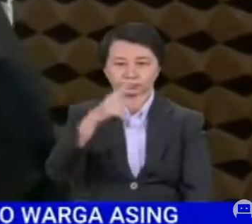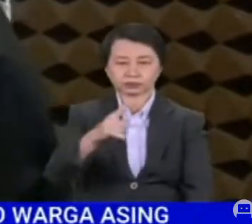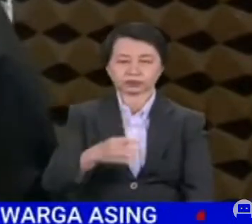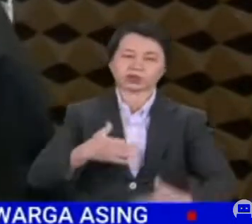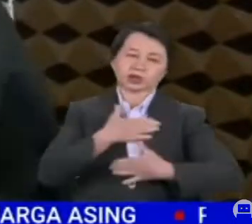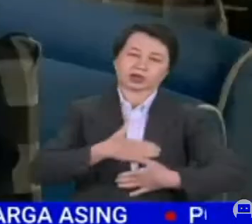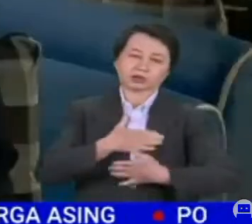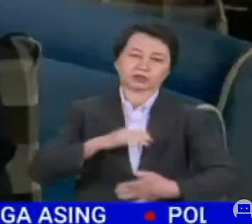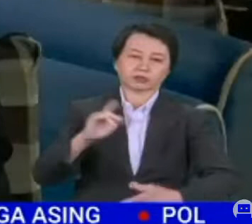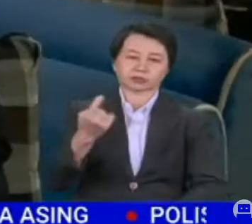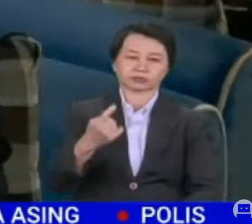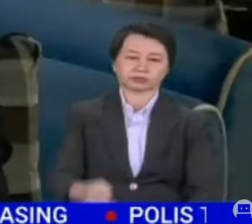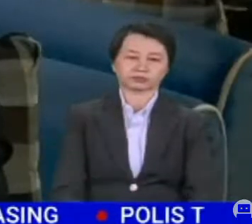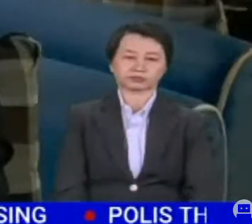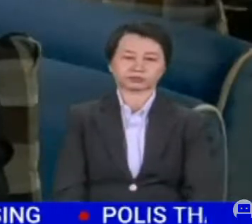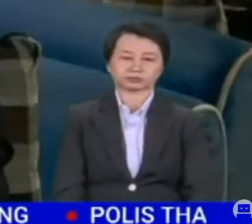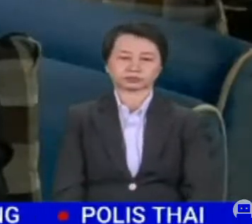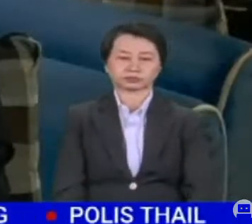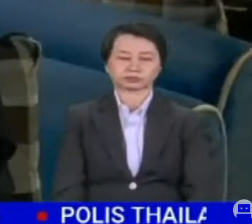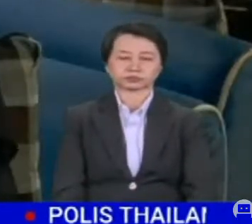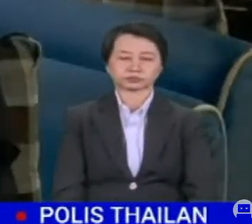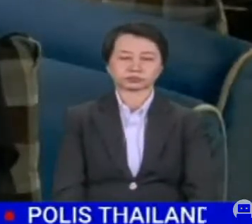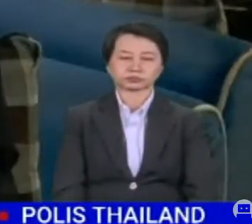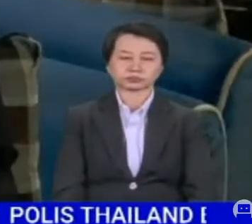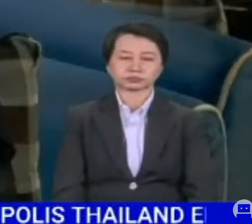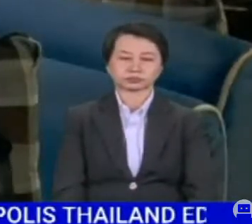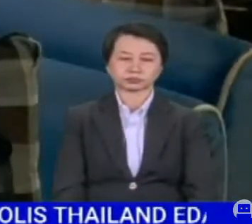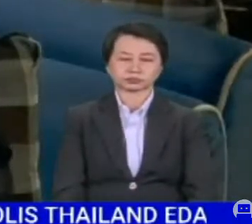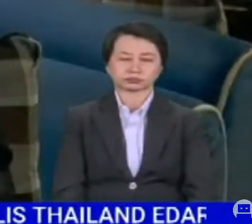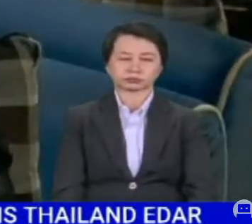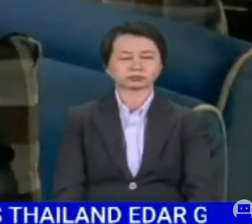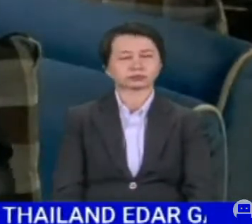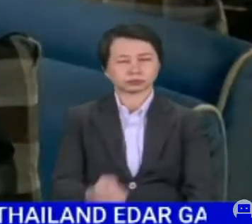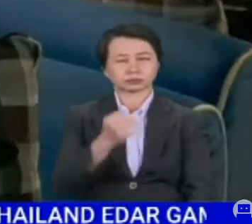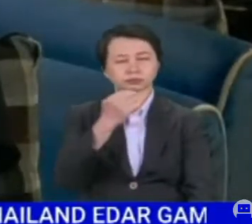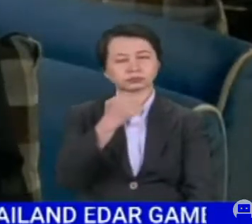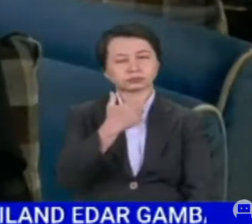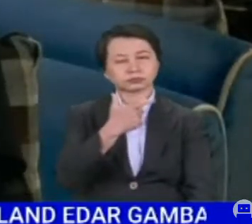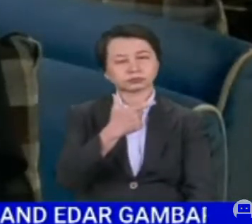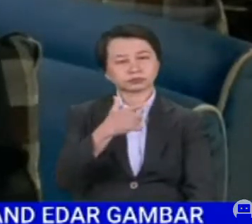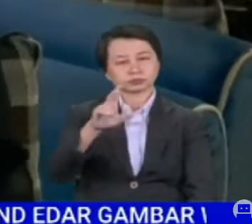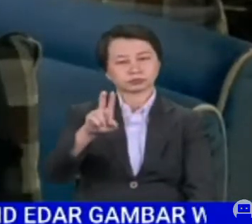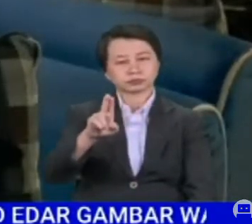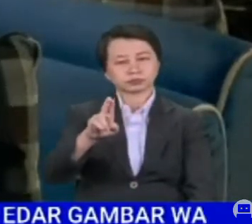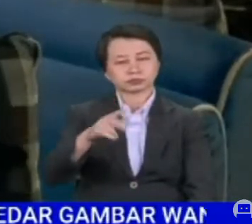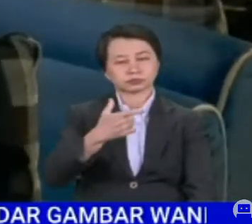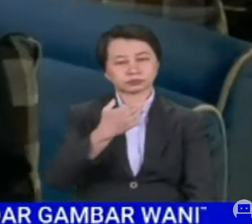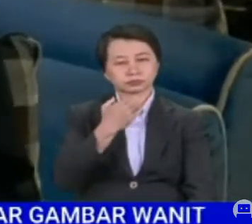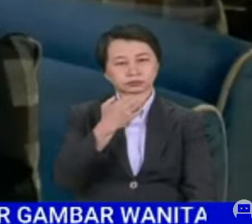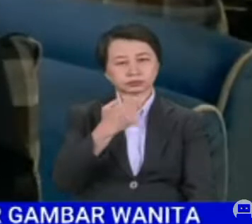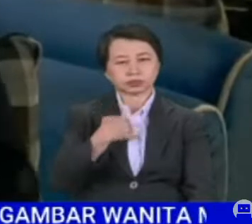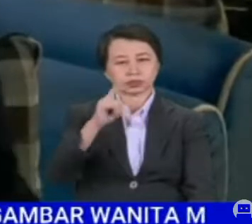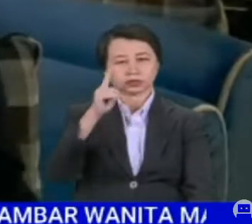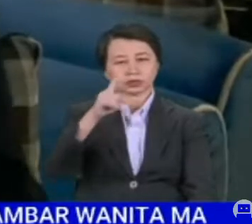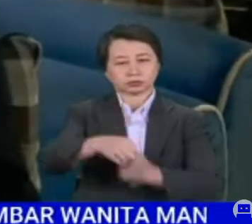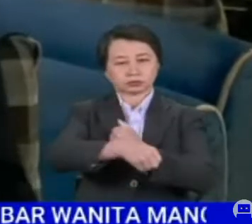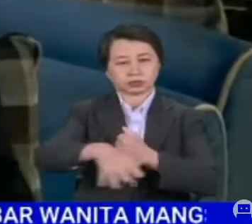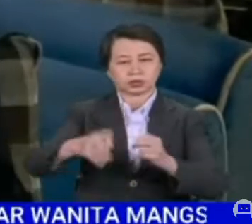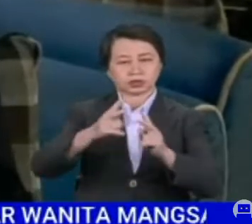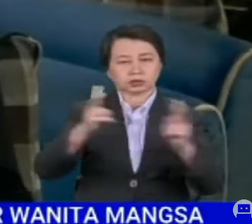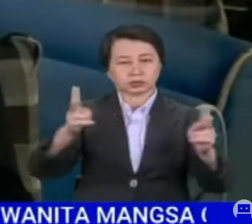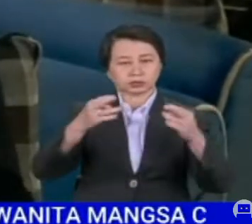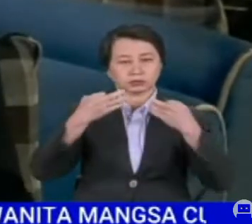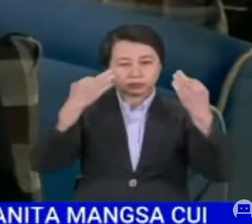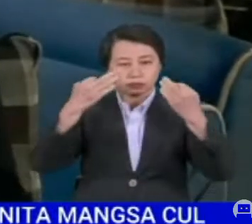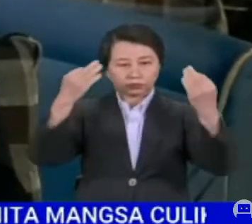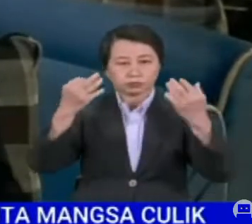menghiburkan diorang. YouTube juga, kan? Adalah satu cabang media sosial yang sangat-sangat